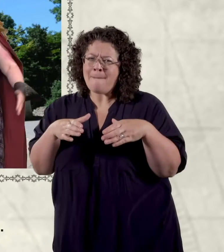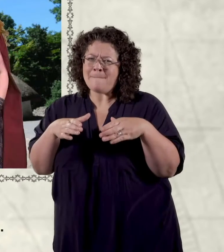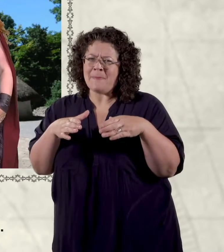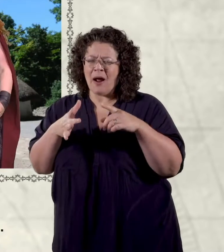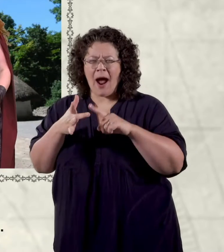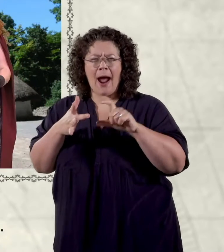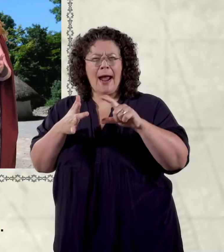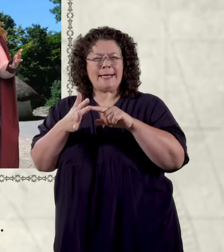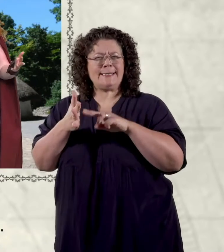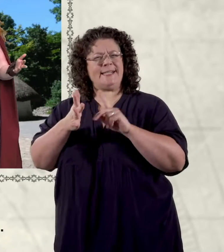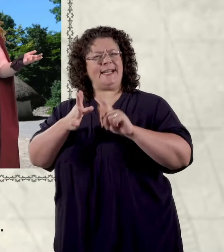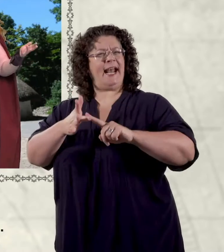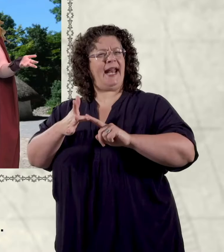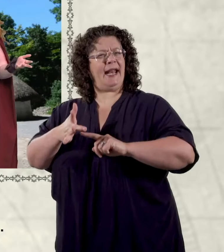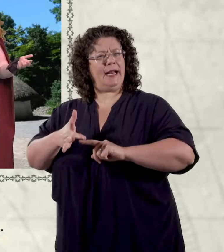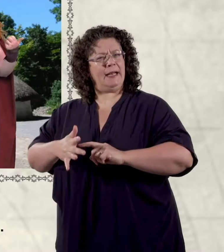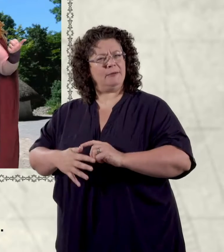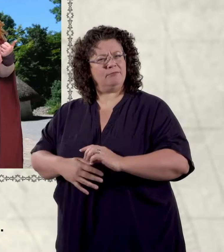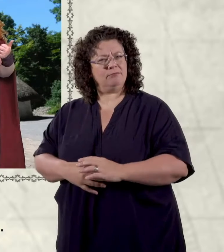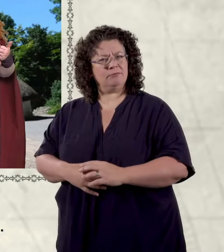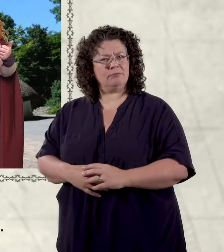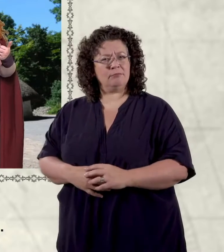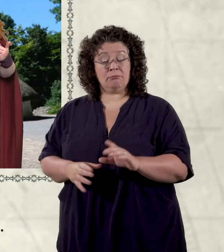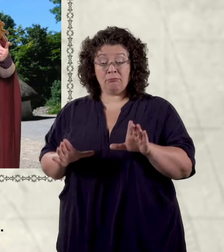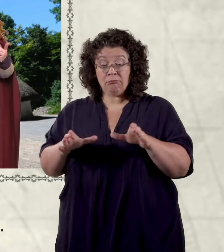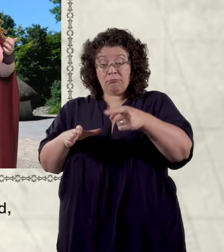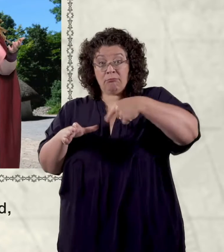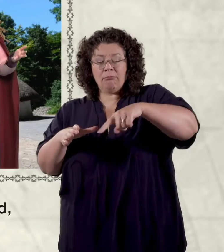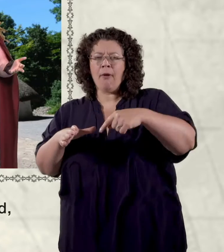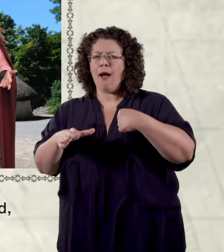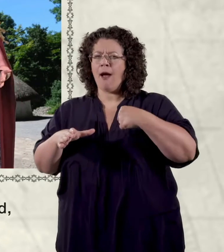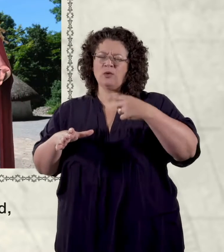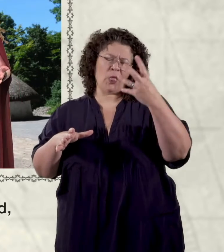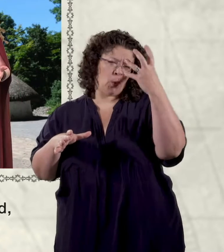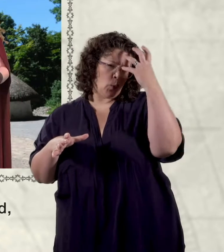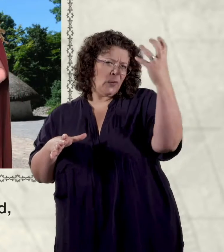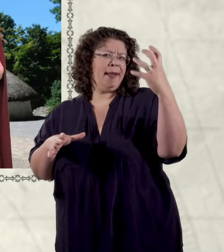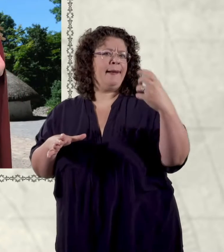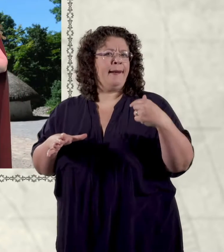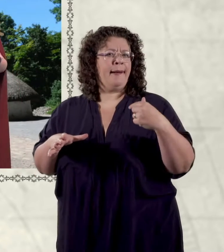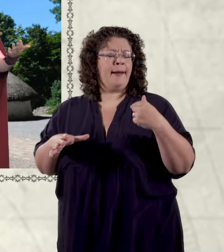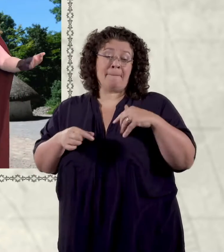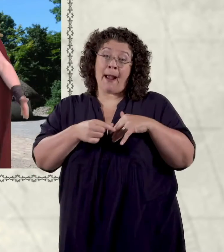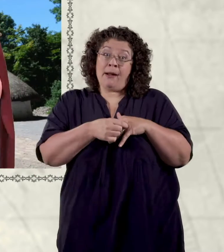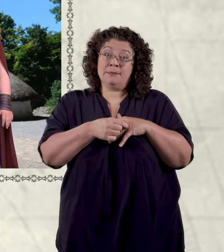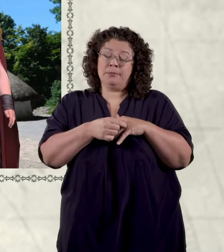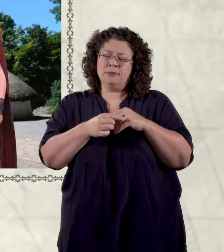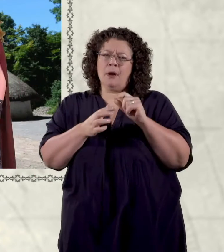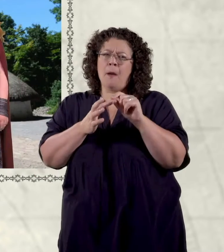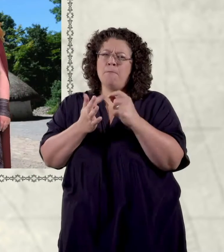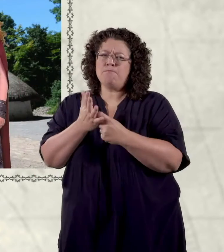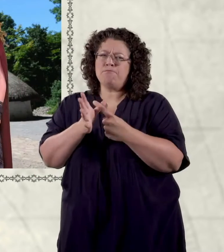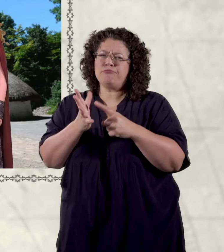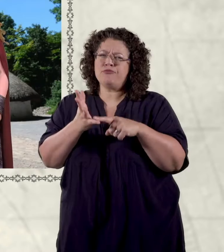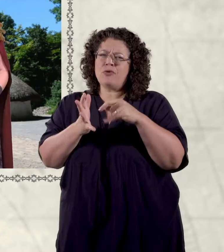Aethwy a Prostacws y gŵr oedd y brenin. Mi oedd gennym ni 2 o ferched, ac oedden ni'n byw yn hapus ac